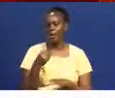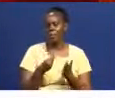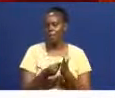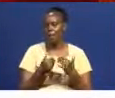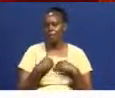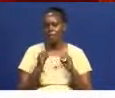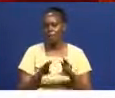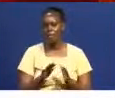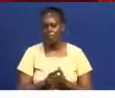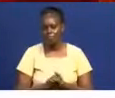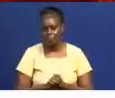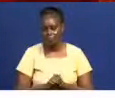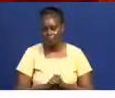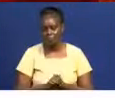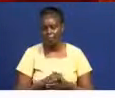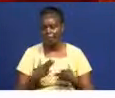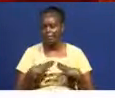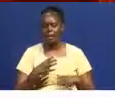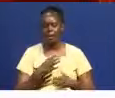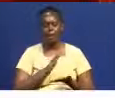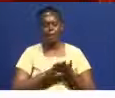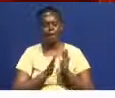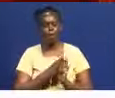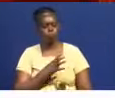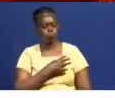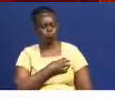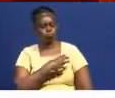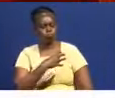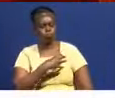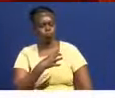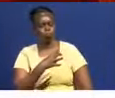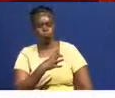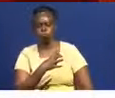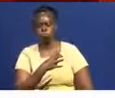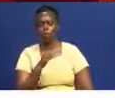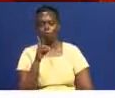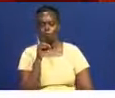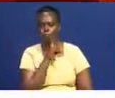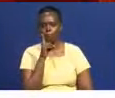kitu. Sasa wamekuwa matajiri mpaka wanatutapikia.